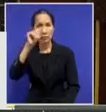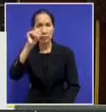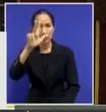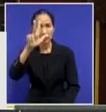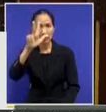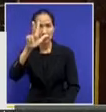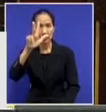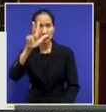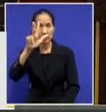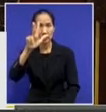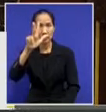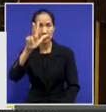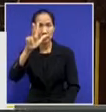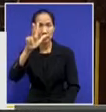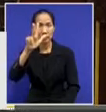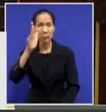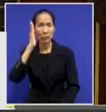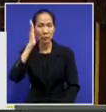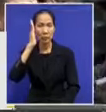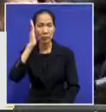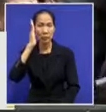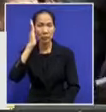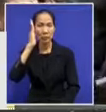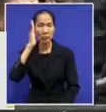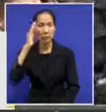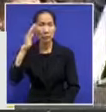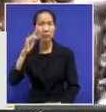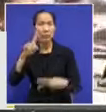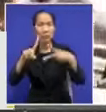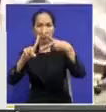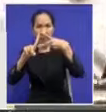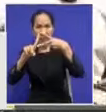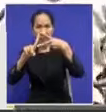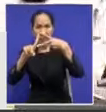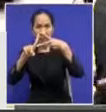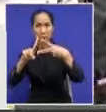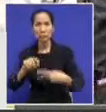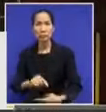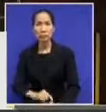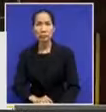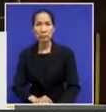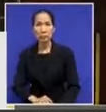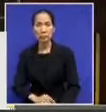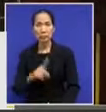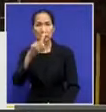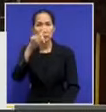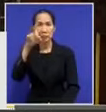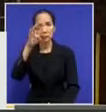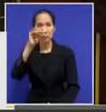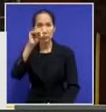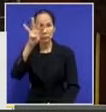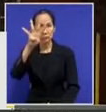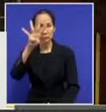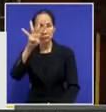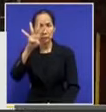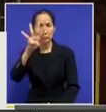143นายชูวิทย์พิทักษ์พรพันลบ นายธนาธรจึงรุ่งเรืองกิจครับ 144